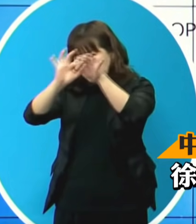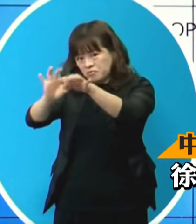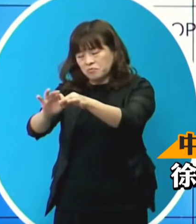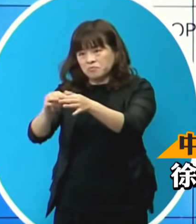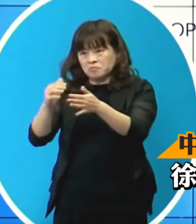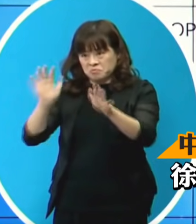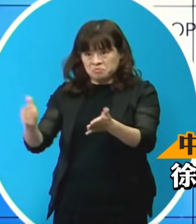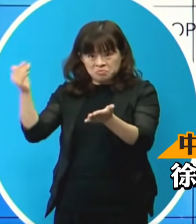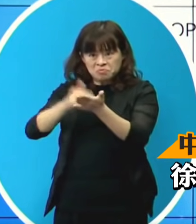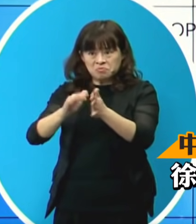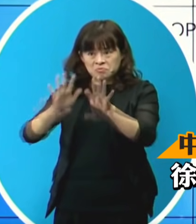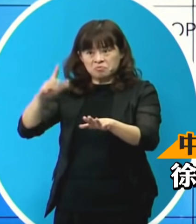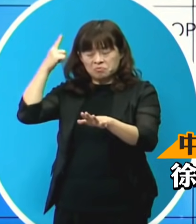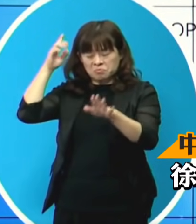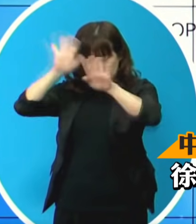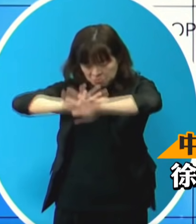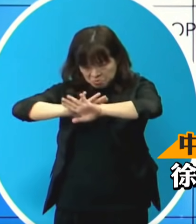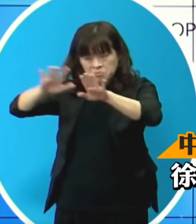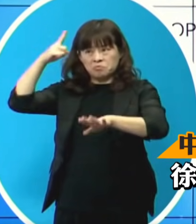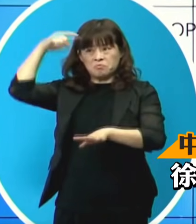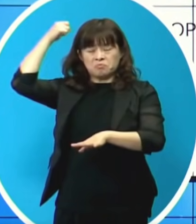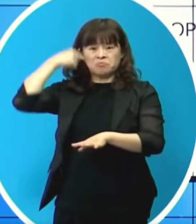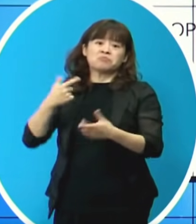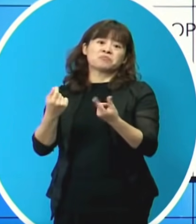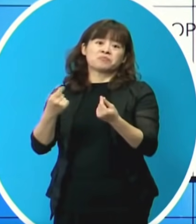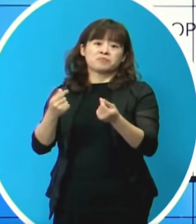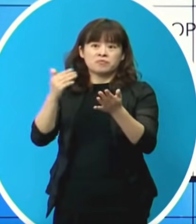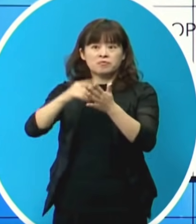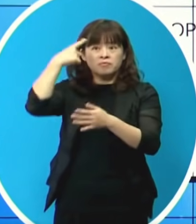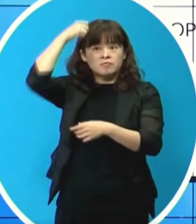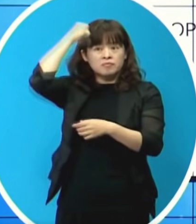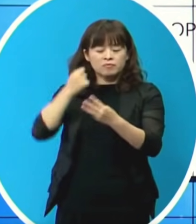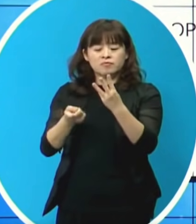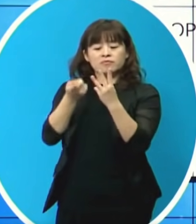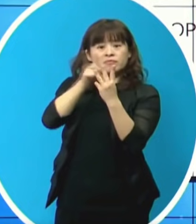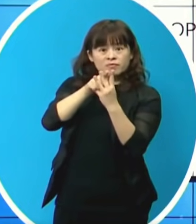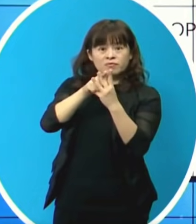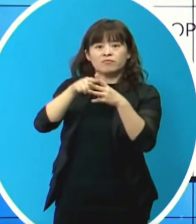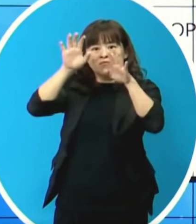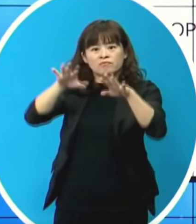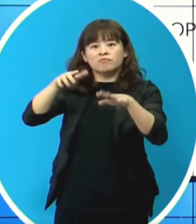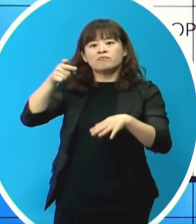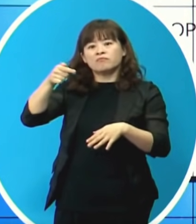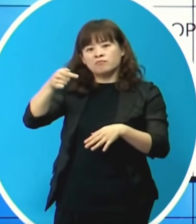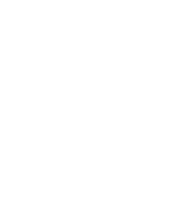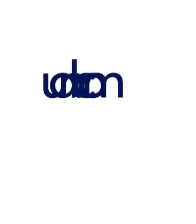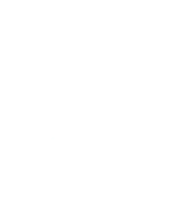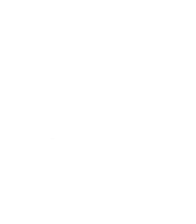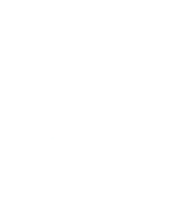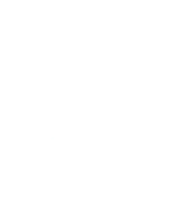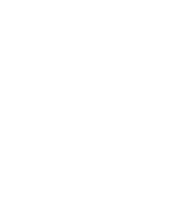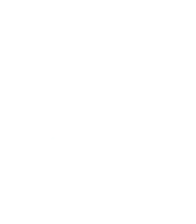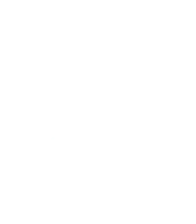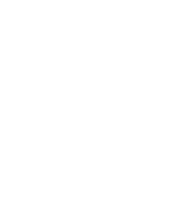到明天的凌晨这样的情况，到了明天的凌晨之后，雨势才会逐渐的减小。